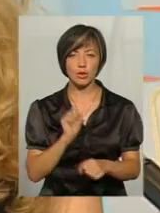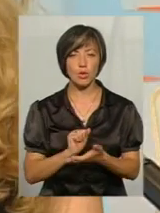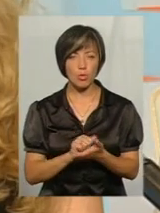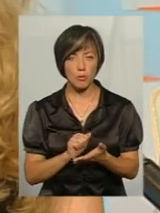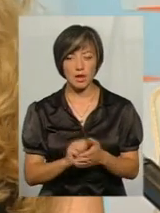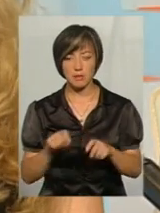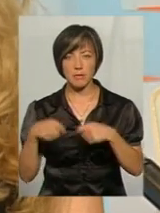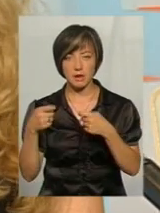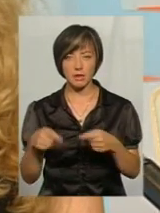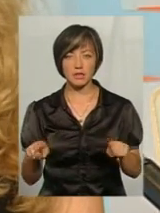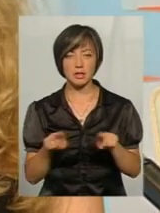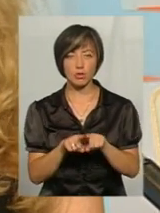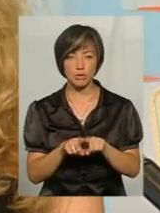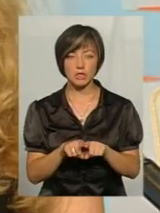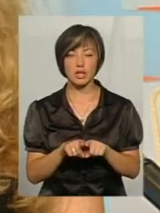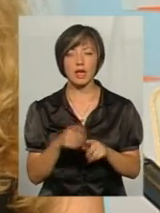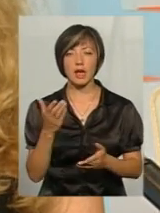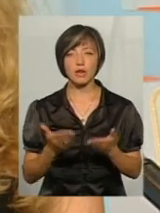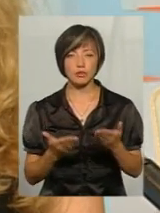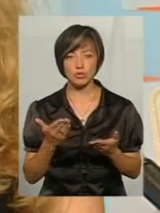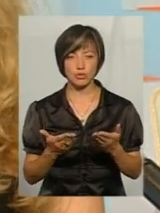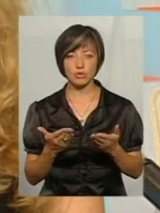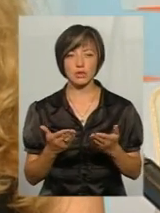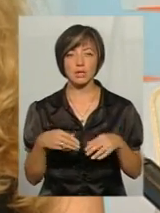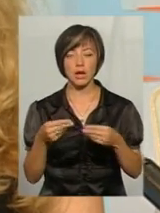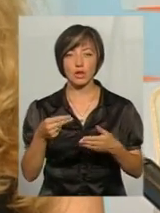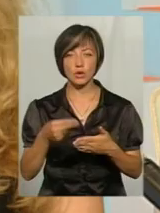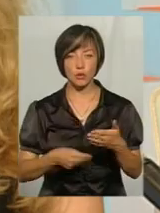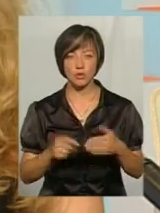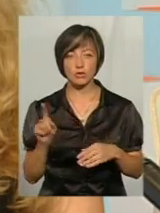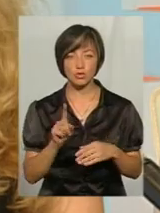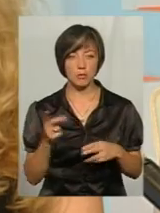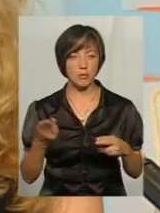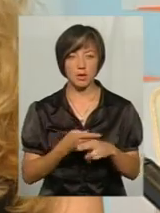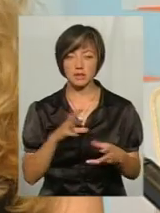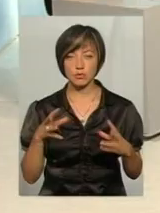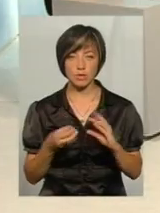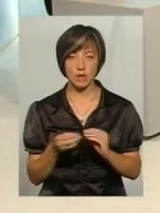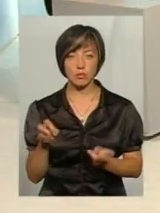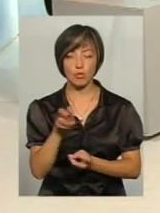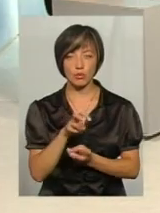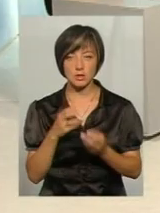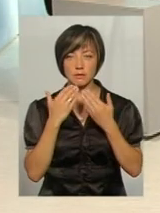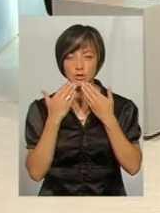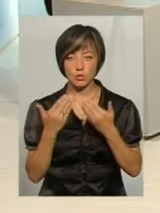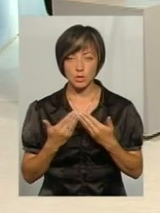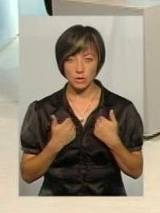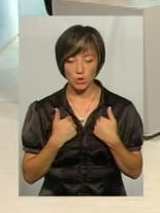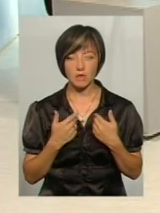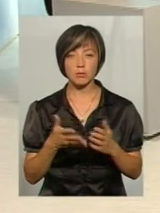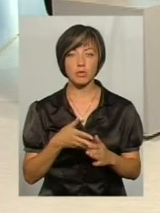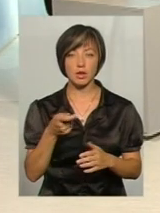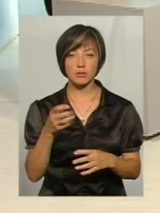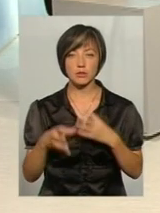документів, передати також. Далі, якщо вони дали довідку, що безрезультатні пошуки, звернутися до нас. Ми